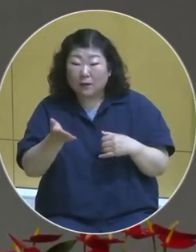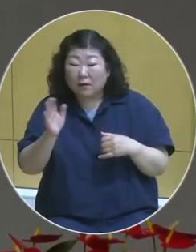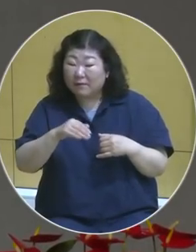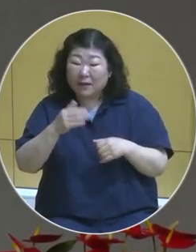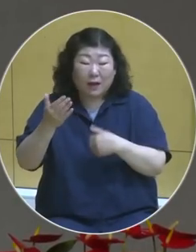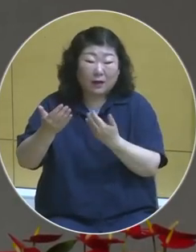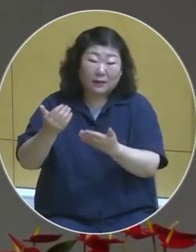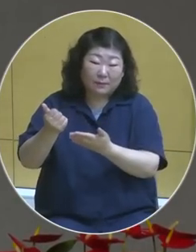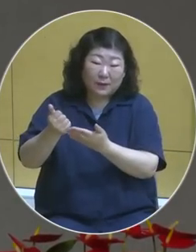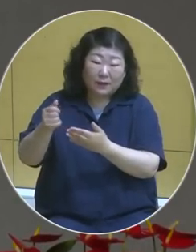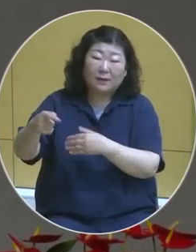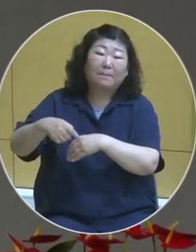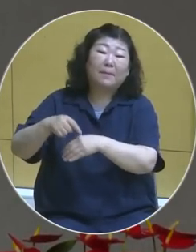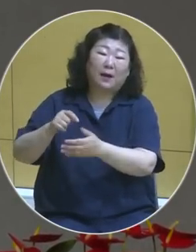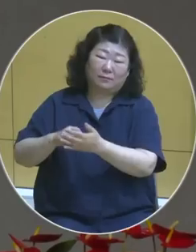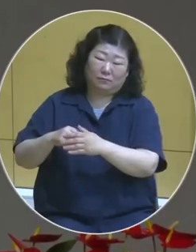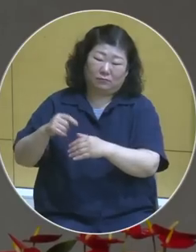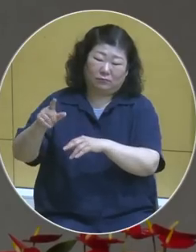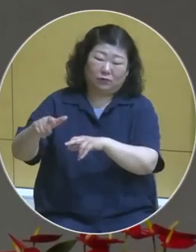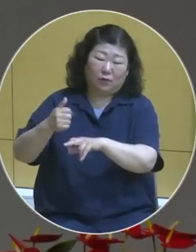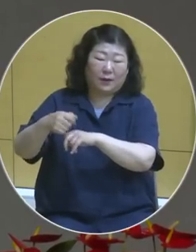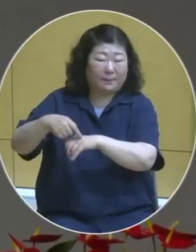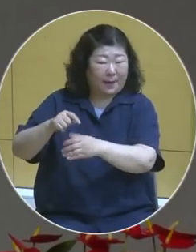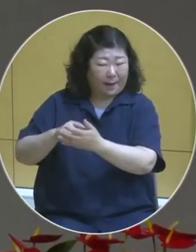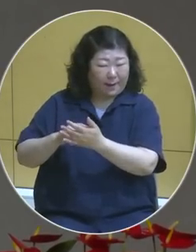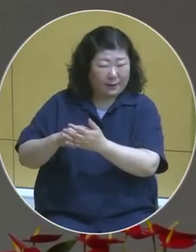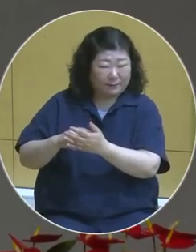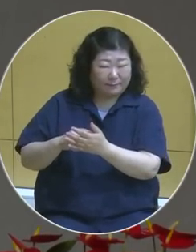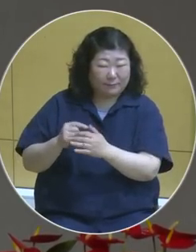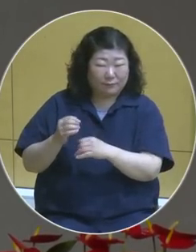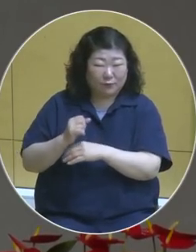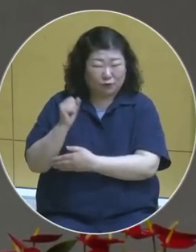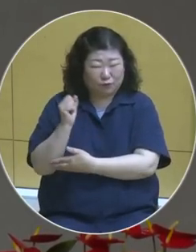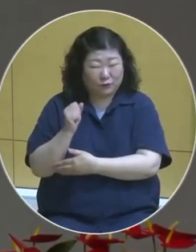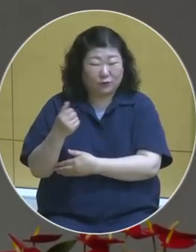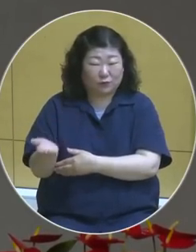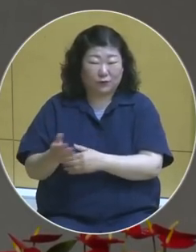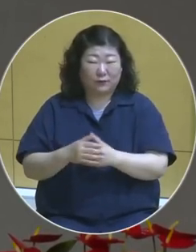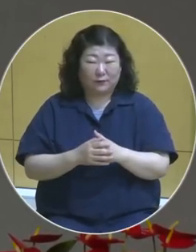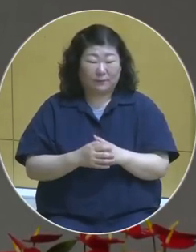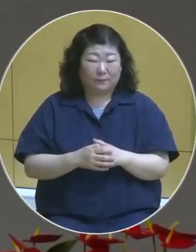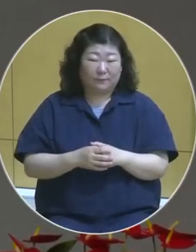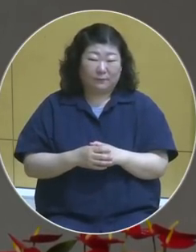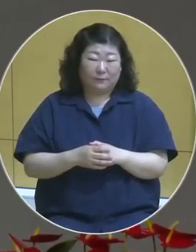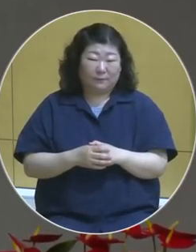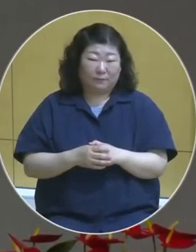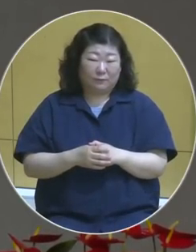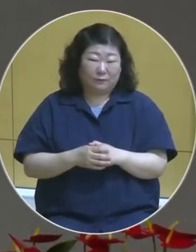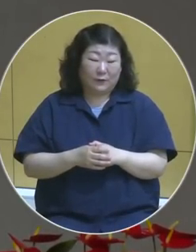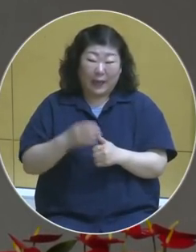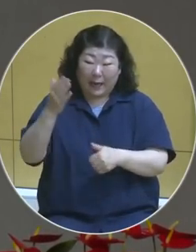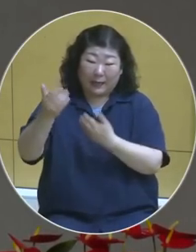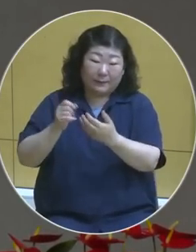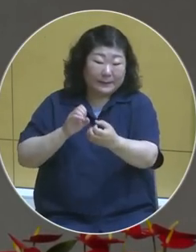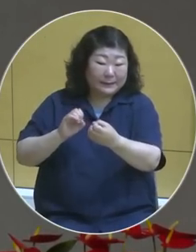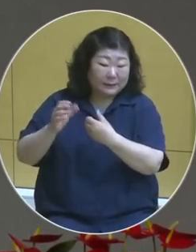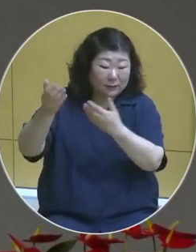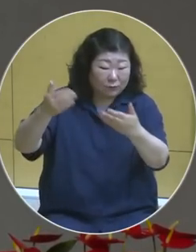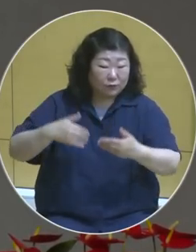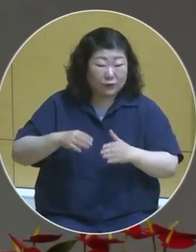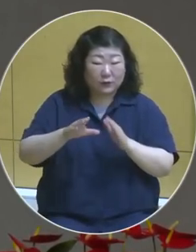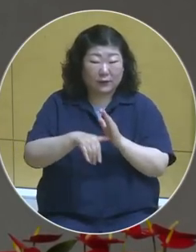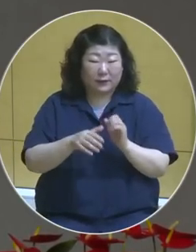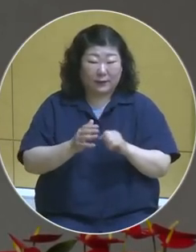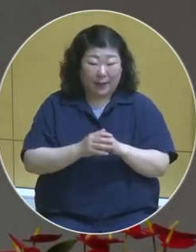움직였습니다. 하나님께서 왕의 마음을 움직였습니다. 하나님의 응답이 시작된 거죠. 하나님께서 응답을 주실 때 그냥